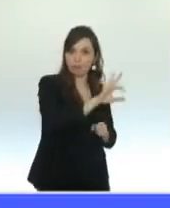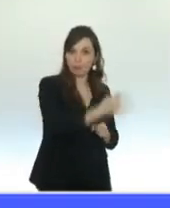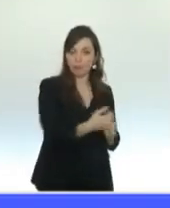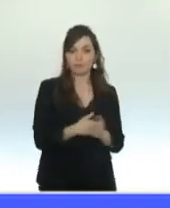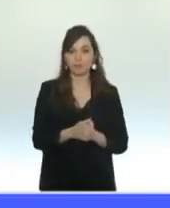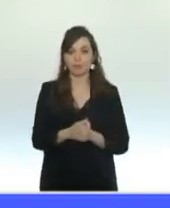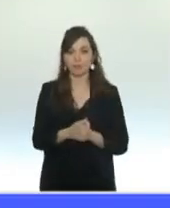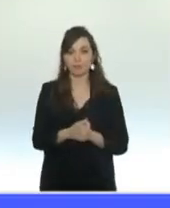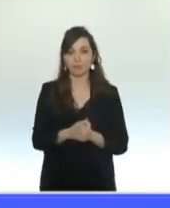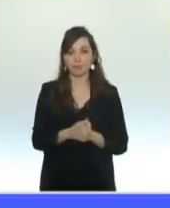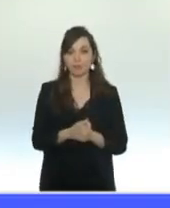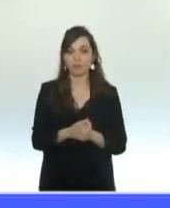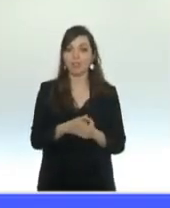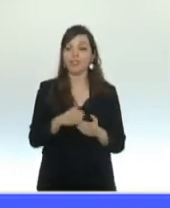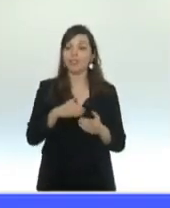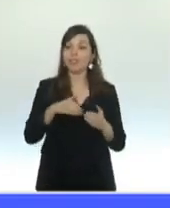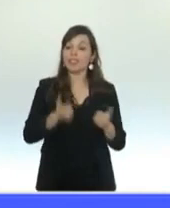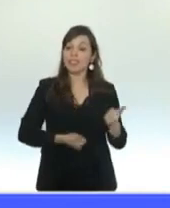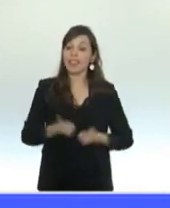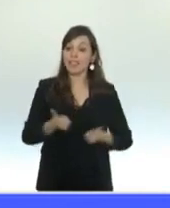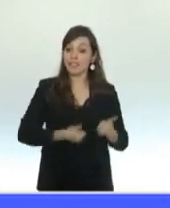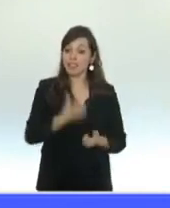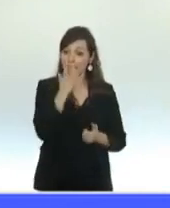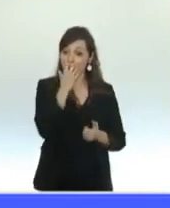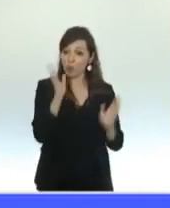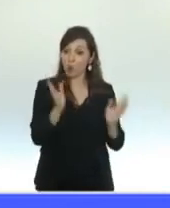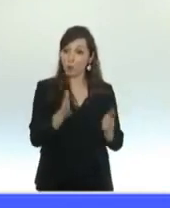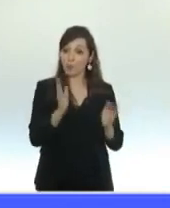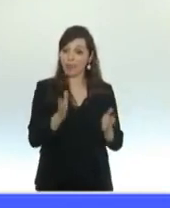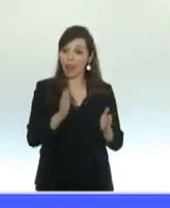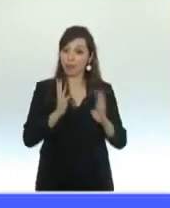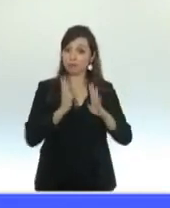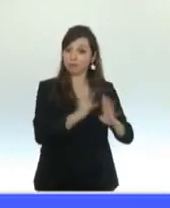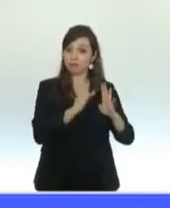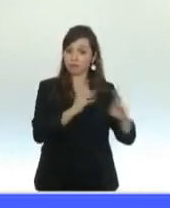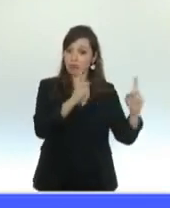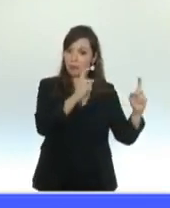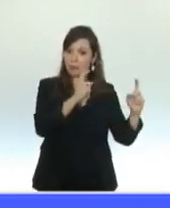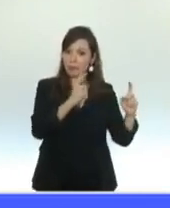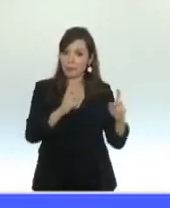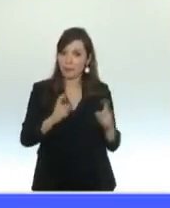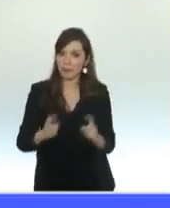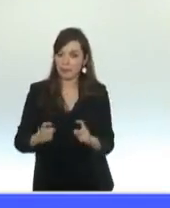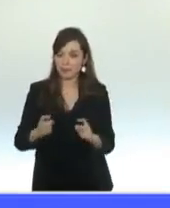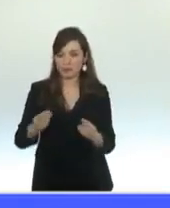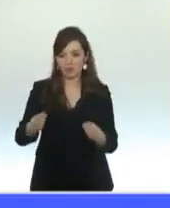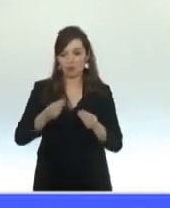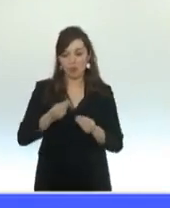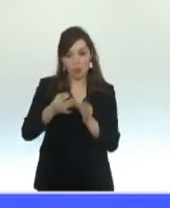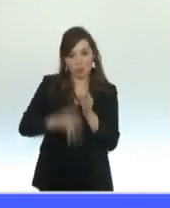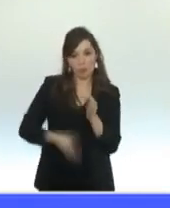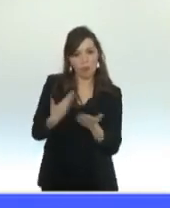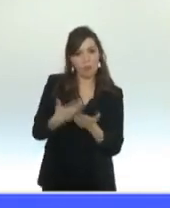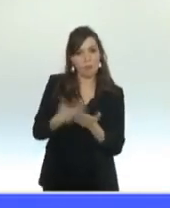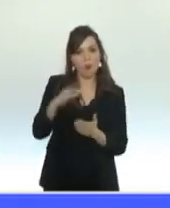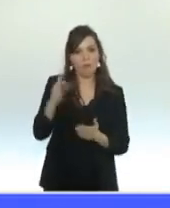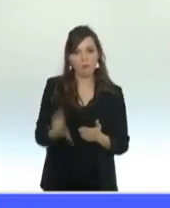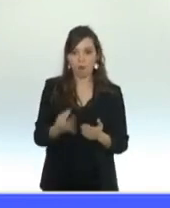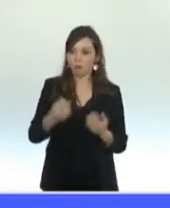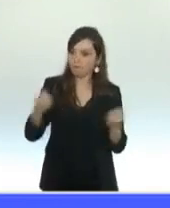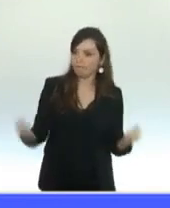vous propose un dernier graphique celui qui rentre dans la catégorie des graphiques dont on aurait pu se passer pour au moins deux raisons